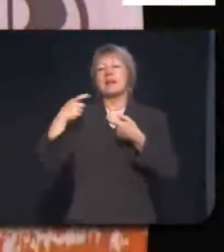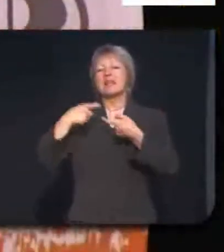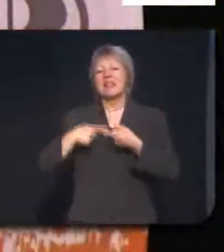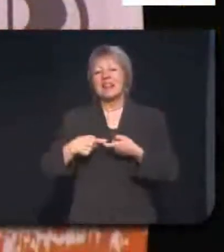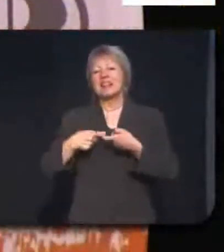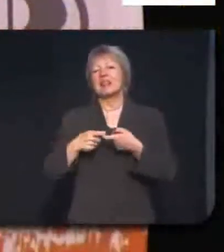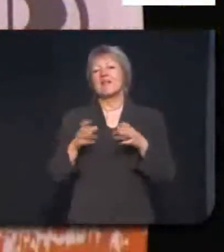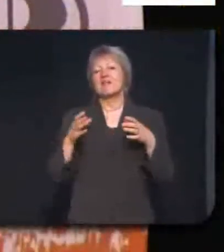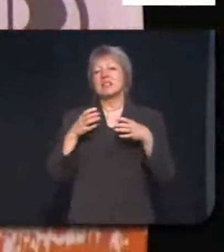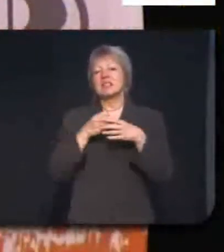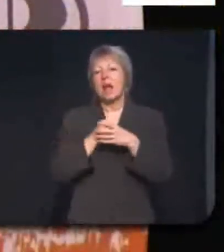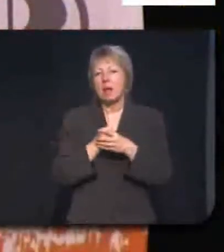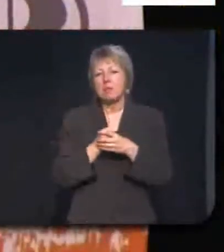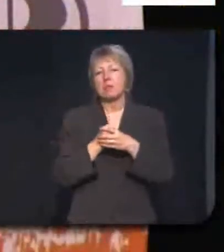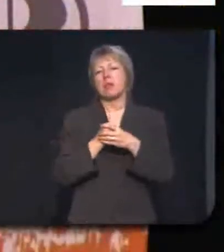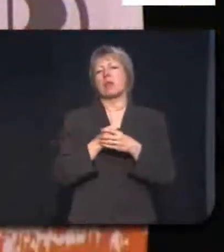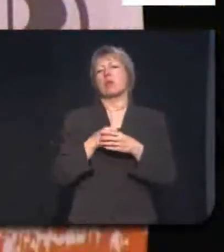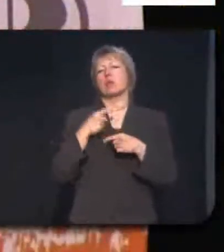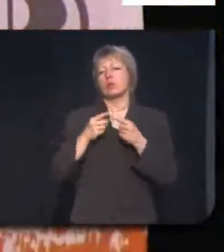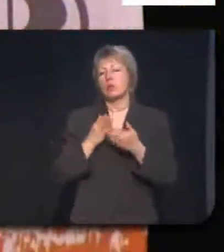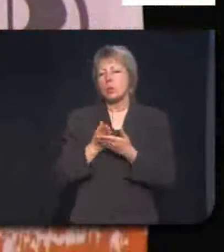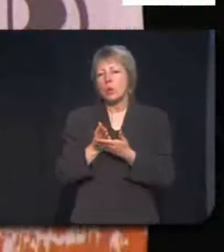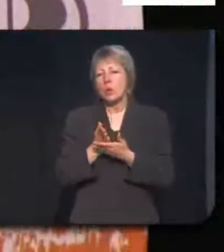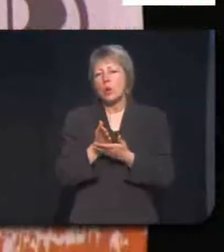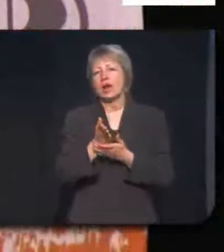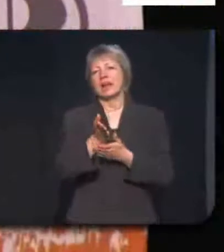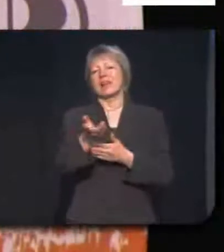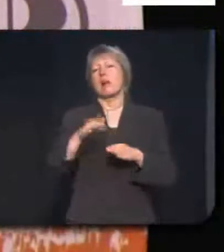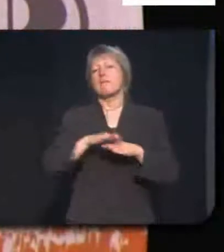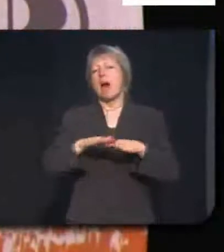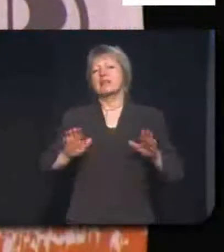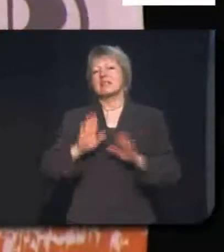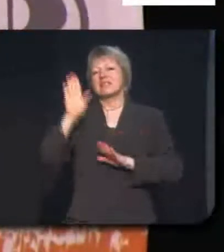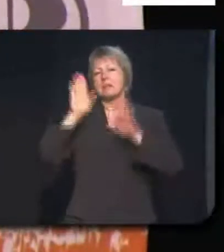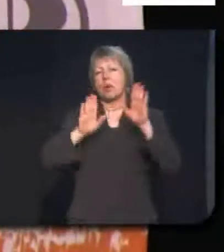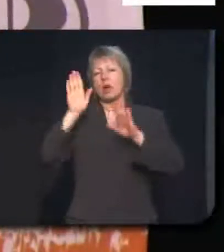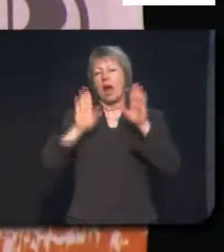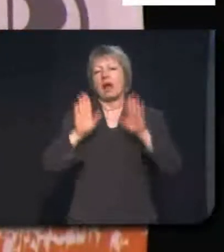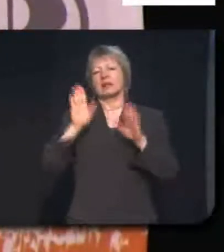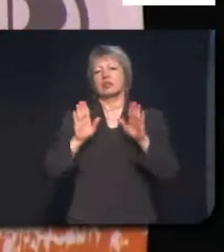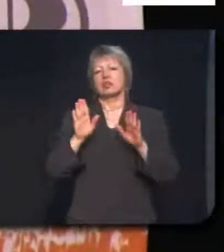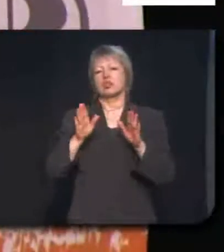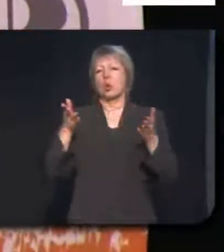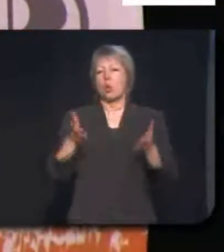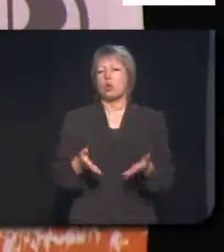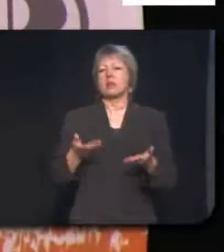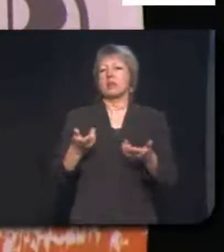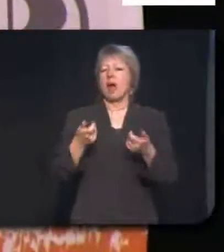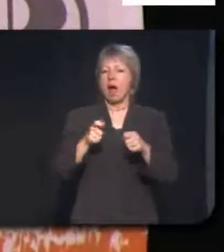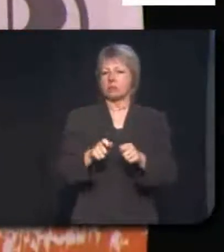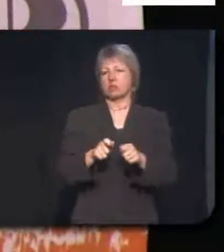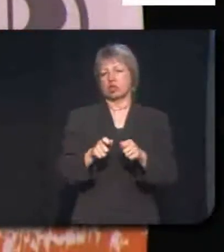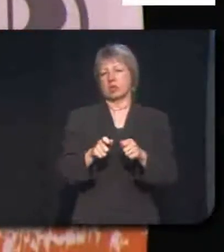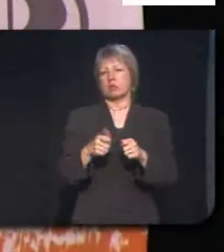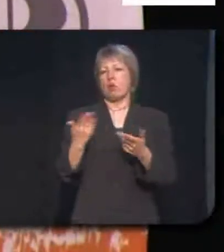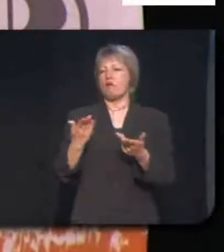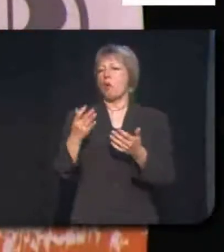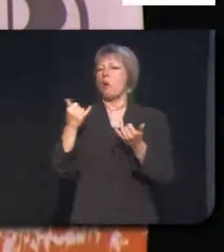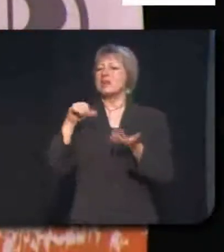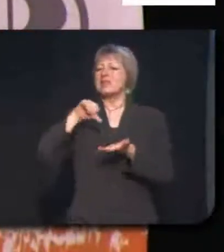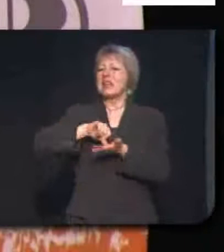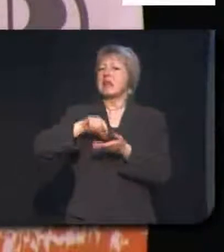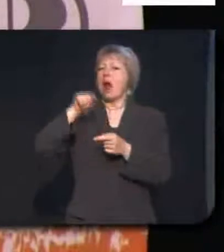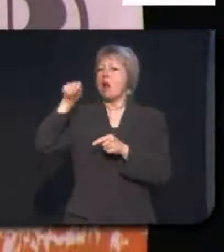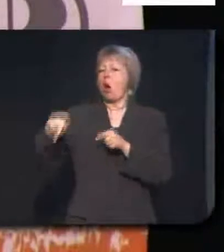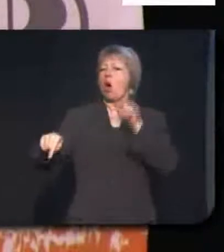Abstimmung ohne Delegation an dezentralen Orten satzungsänderungsantrag Null 39